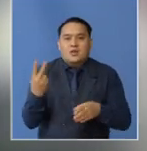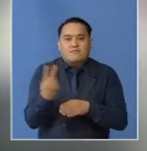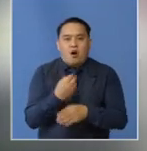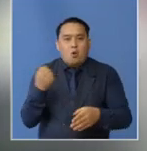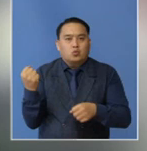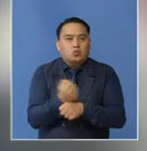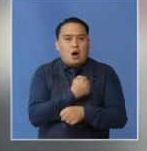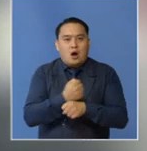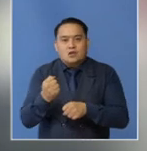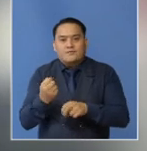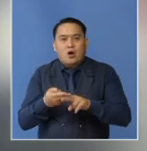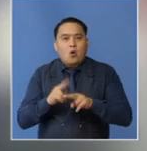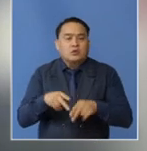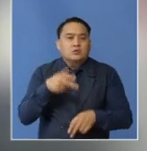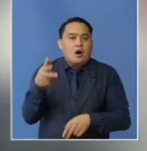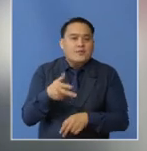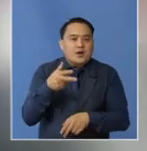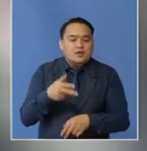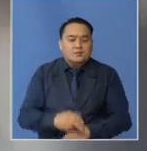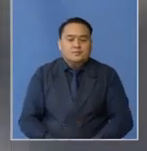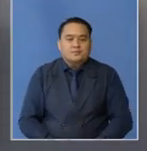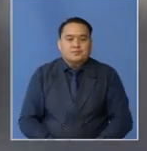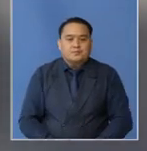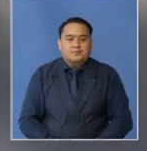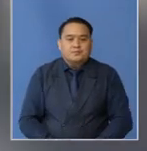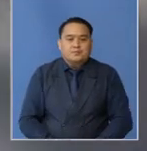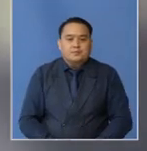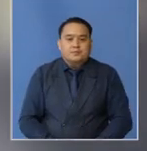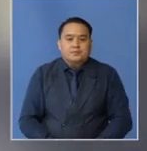2 удара. Инцидент зафиксировали камеры видеонаблюдения.